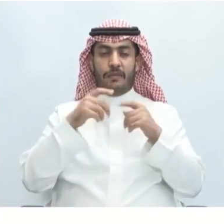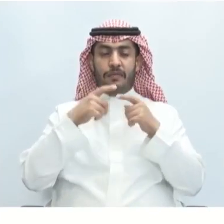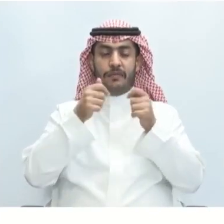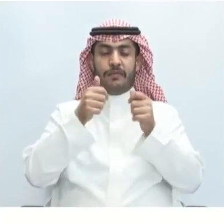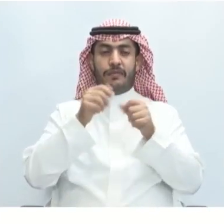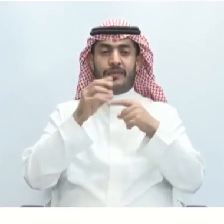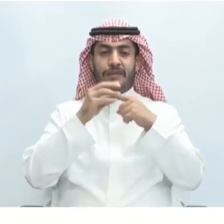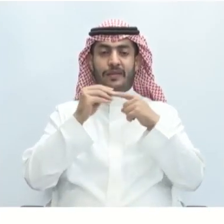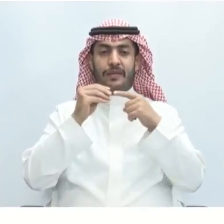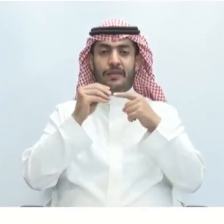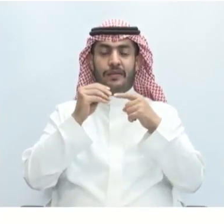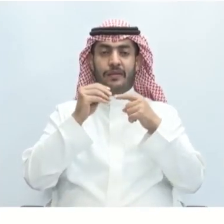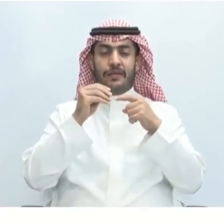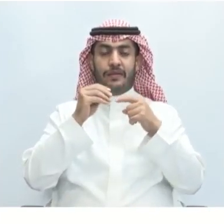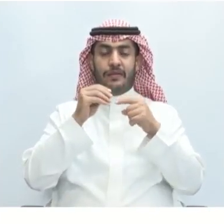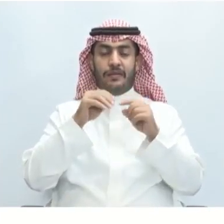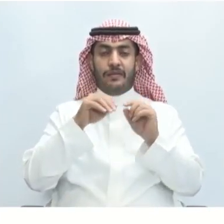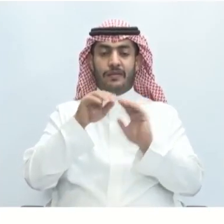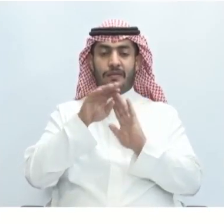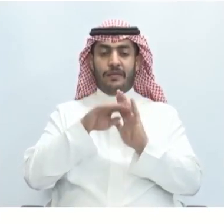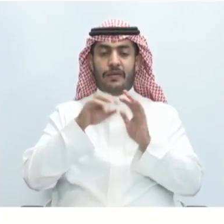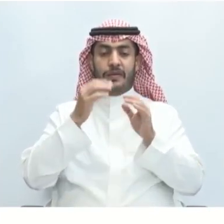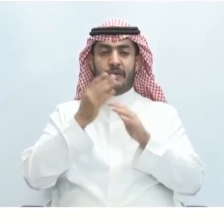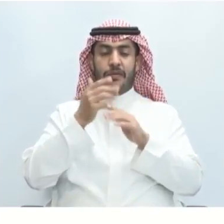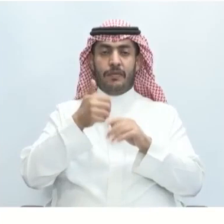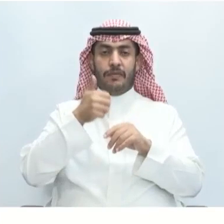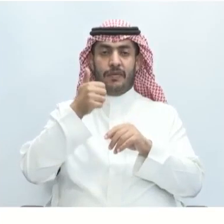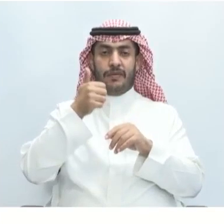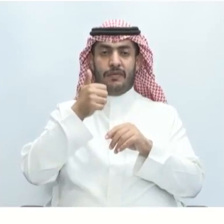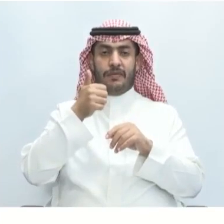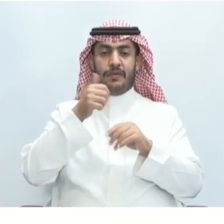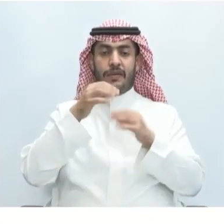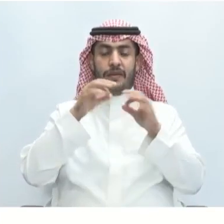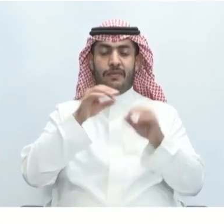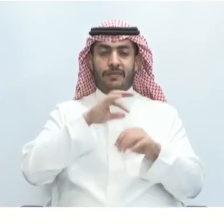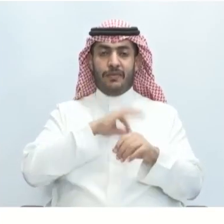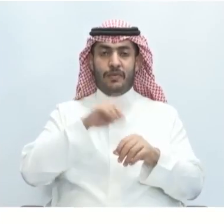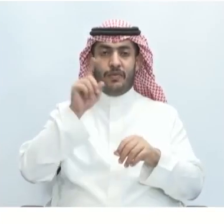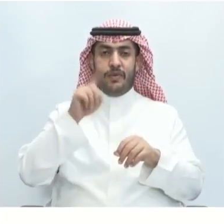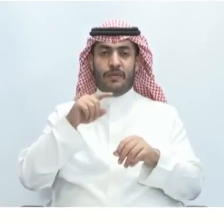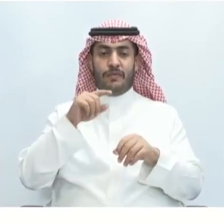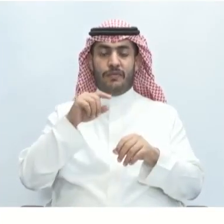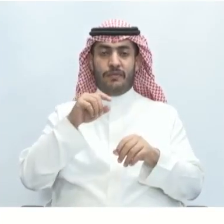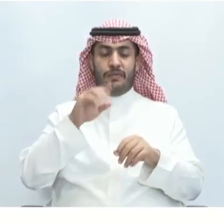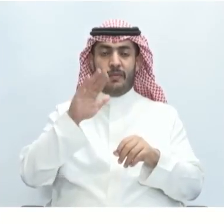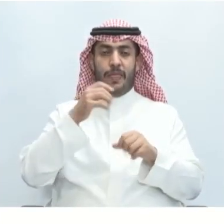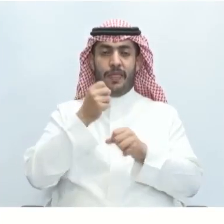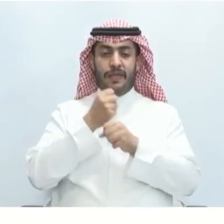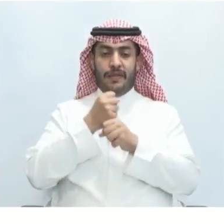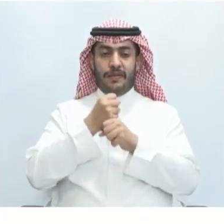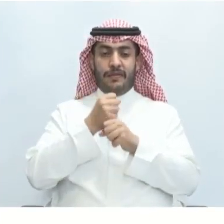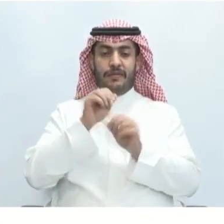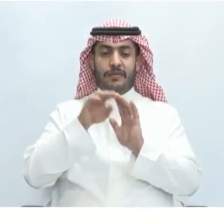وانقصها من اجمالي الايرادات لكي يحصل لدينا اجمال الربح اليومي وايضا سنستخدم